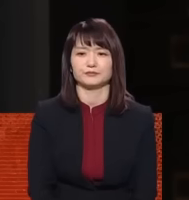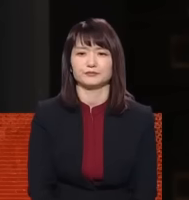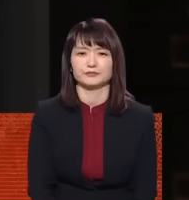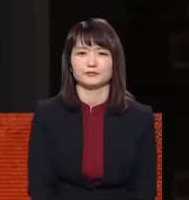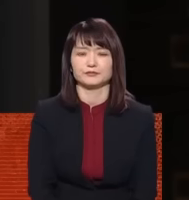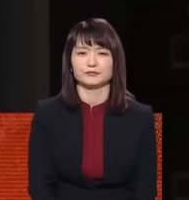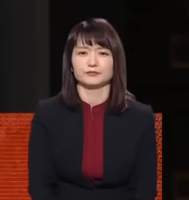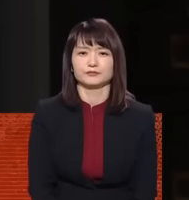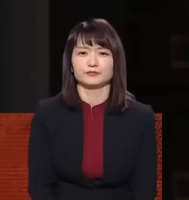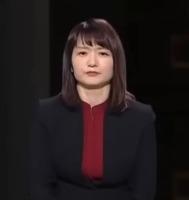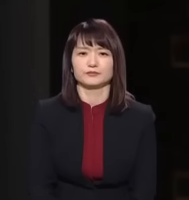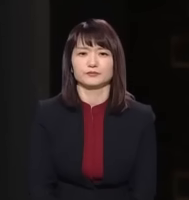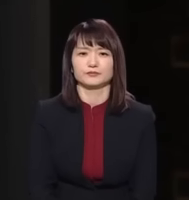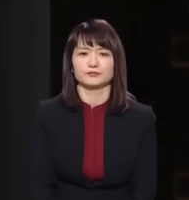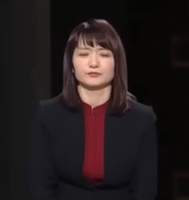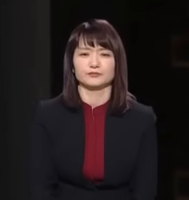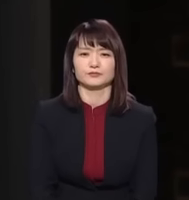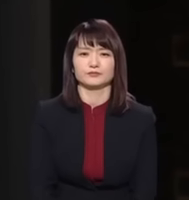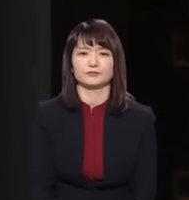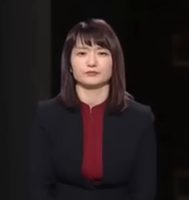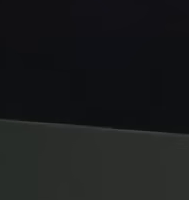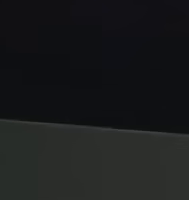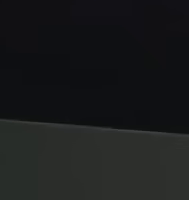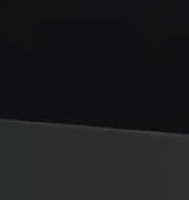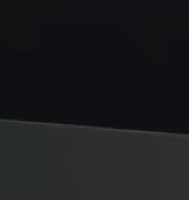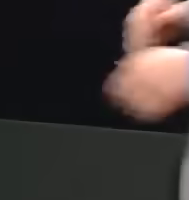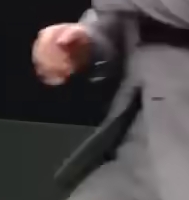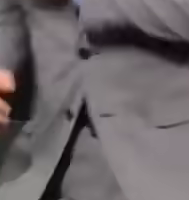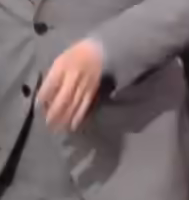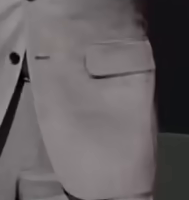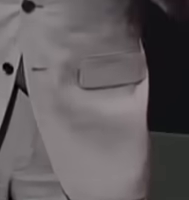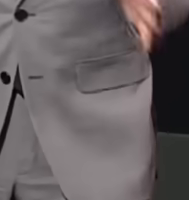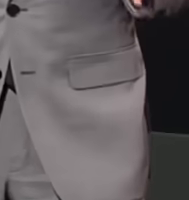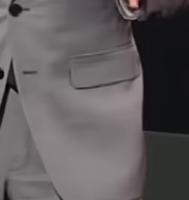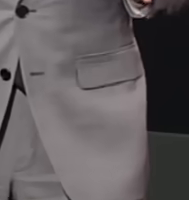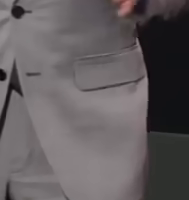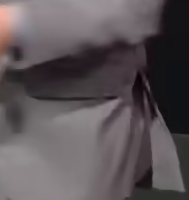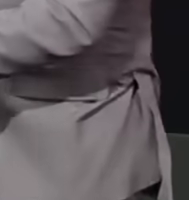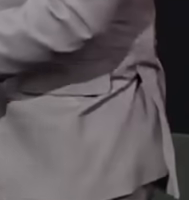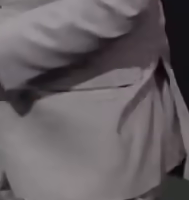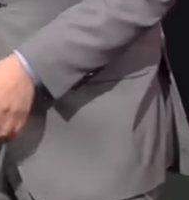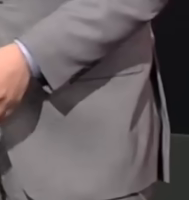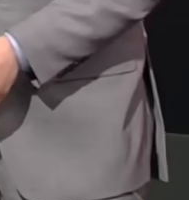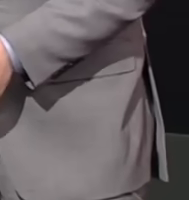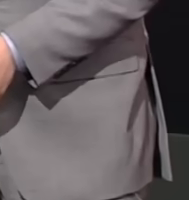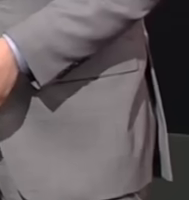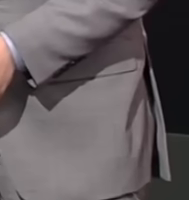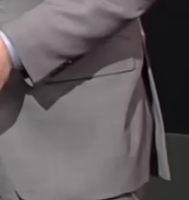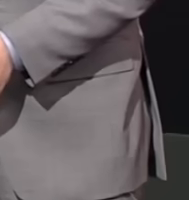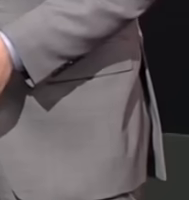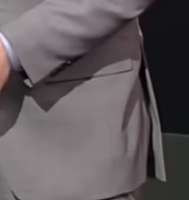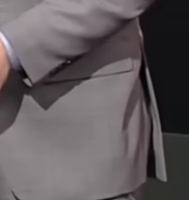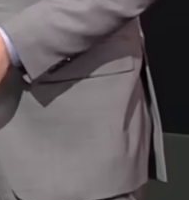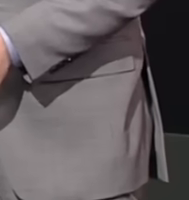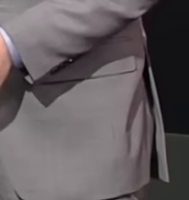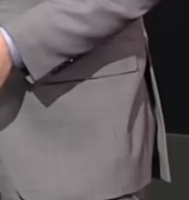좀 지켜보기로 하죠. 오늘 사건 이렇게 정리하고요. 아직 안 끝났습니다. 이거 눌러주세요.